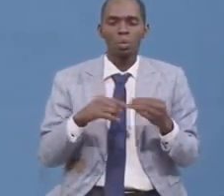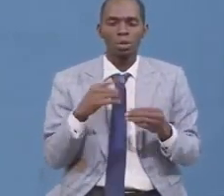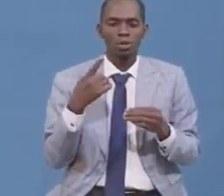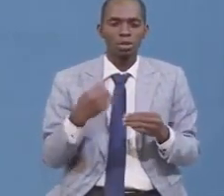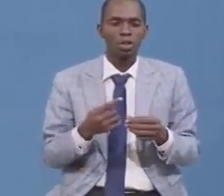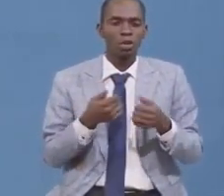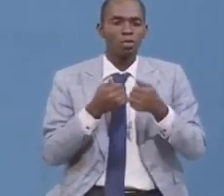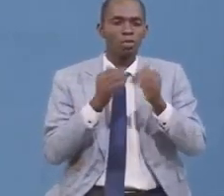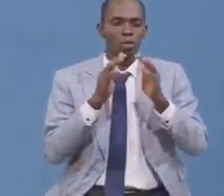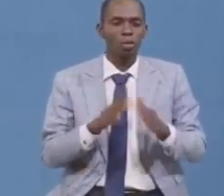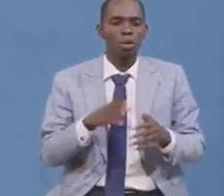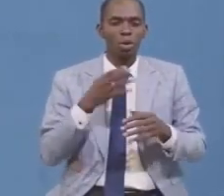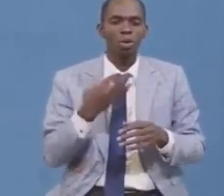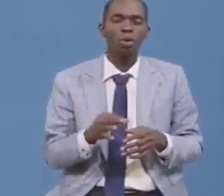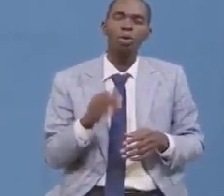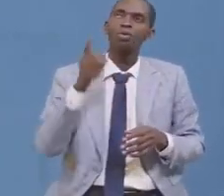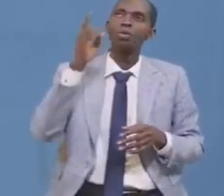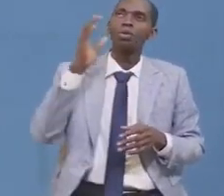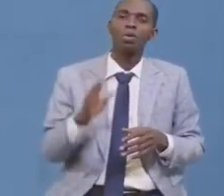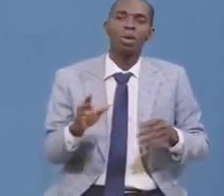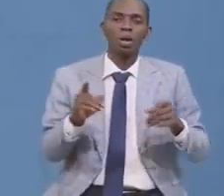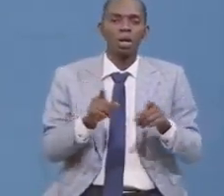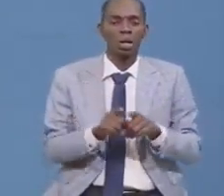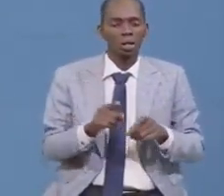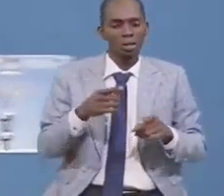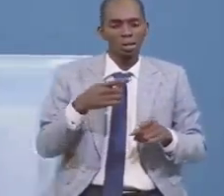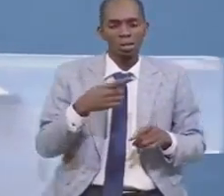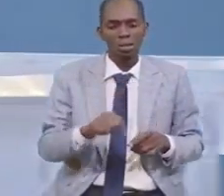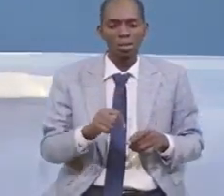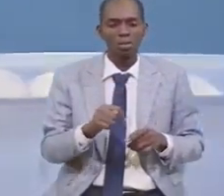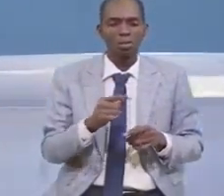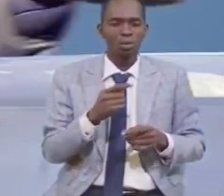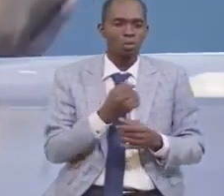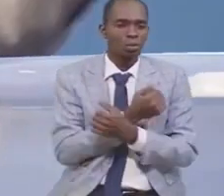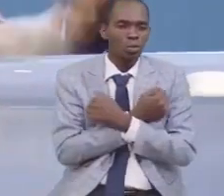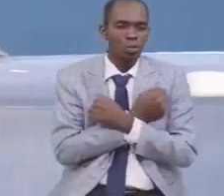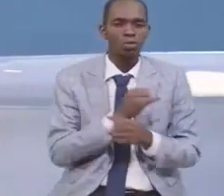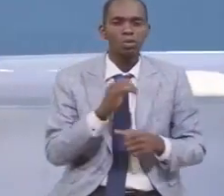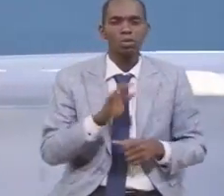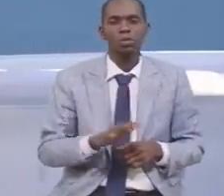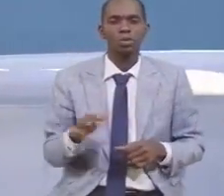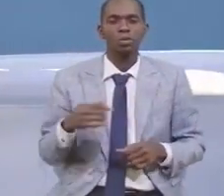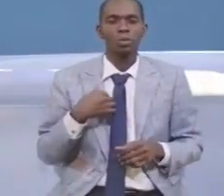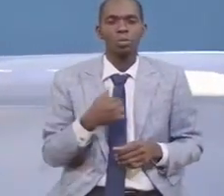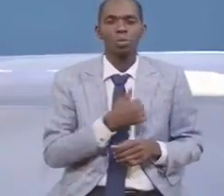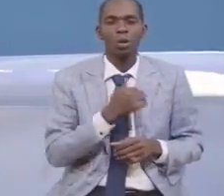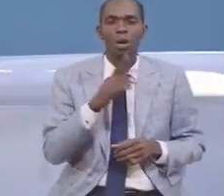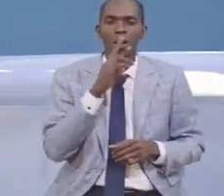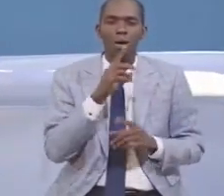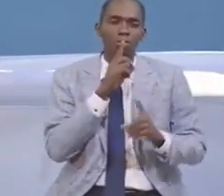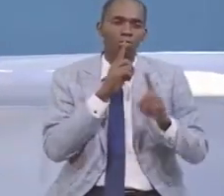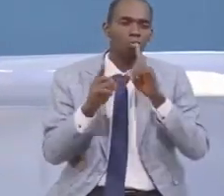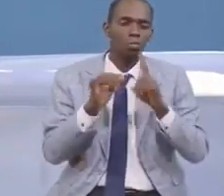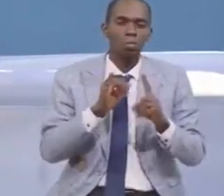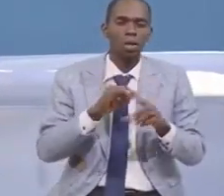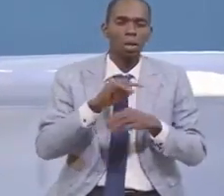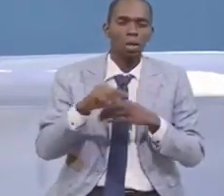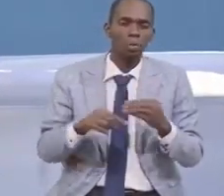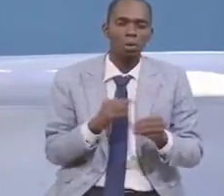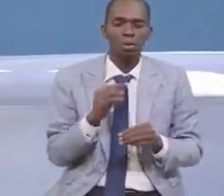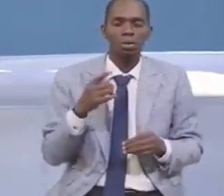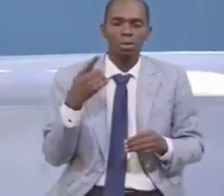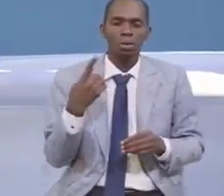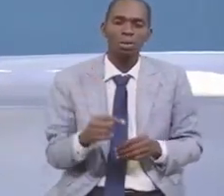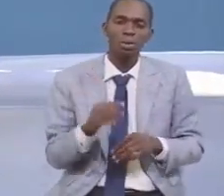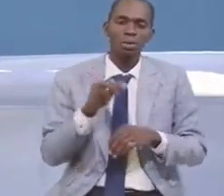children. దేవుని యొక్క పిల్లలుగా దేవునిని వెంబడించి ఉన్న వారి గురించి మాట్లాడుకుంటున్నాం. We're talking about the ministers of the Lord. మనము ప్రభు